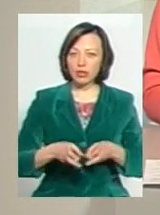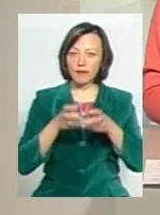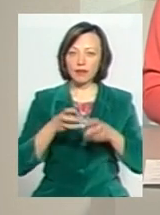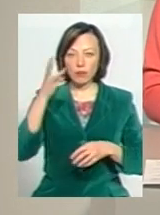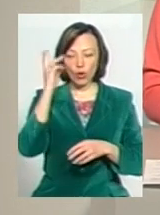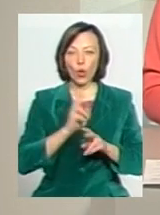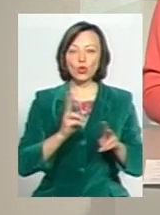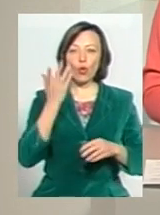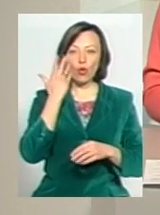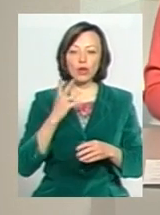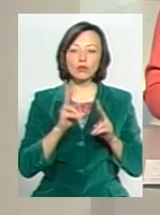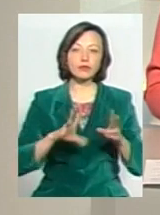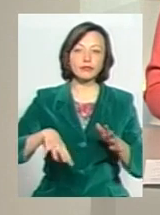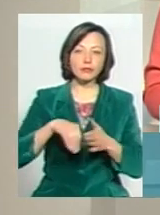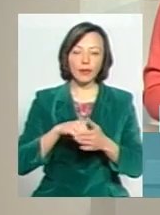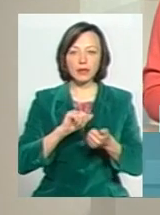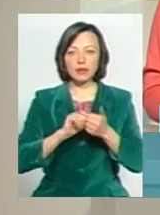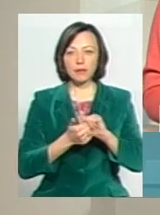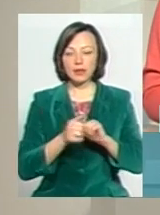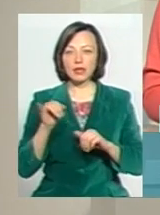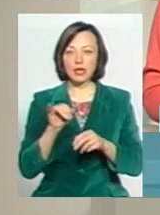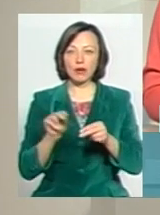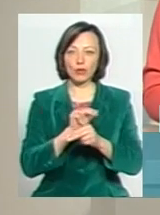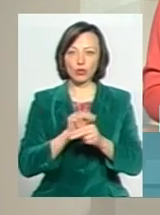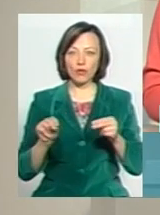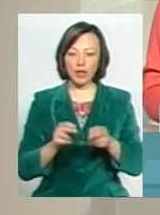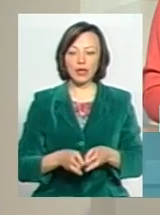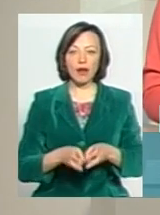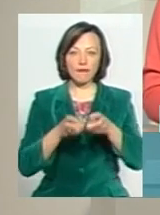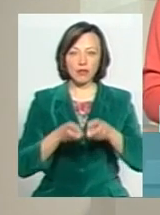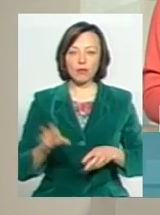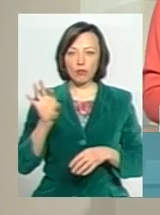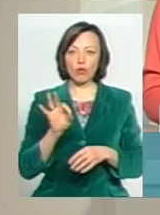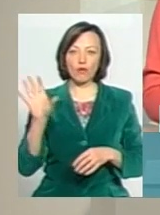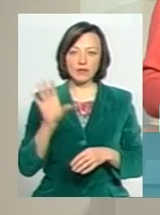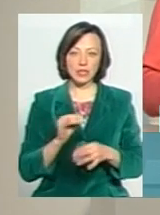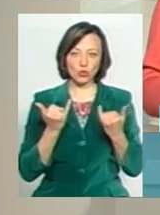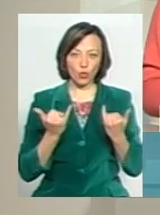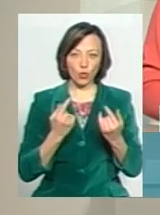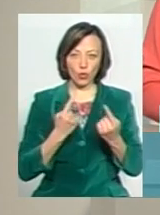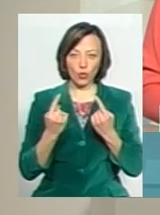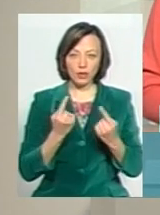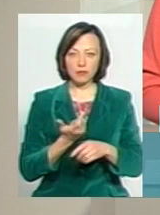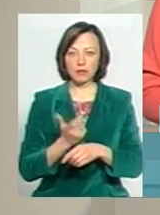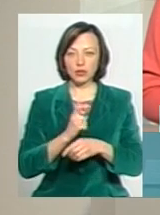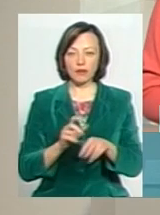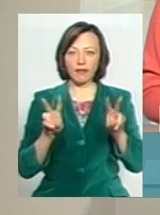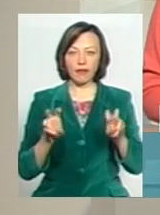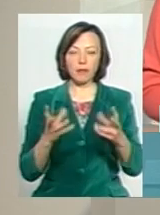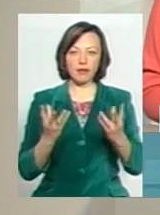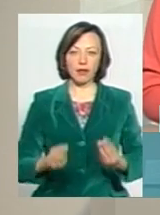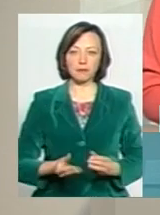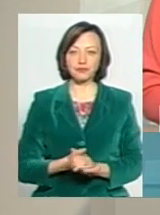і за чий кошт має замінювати та ремонтувати підйомники? Про це все сьогодні і навіть більше у темі